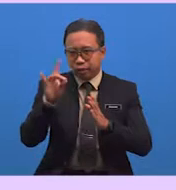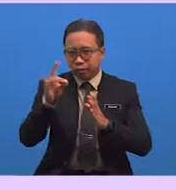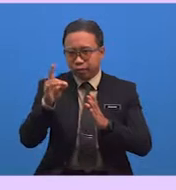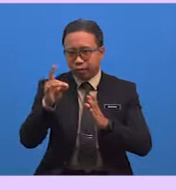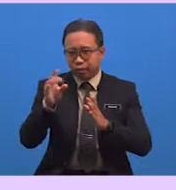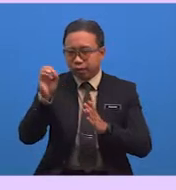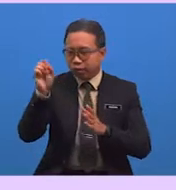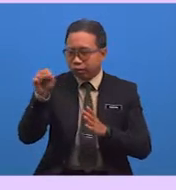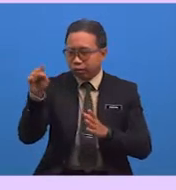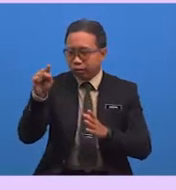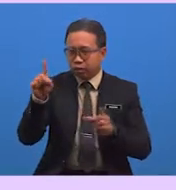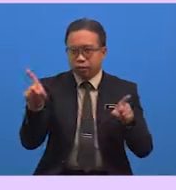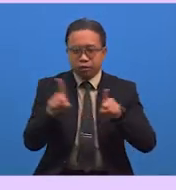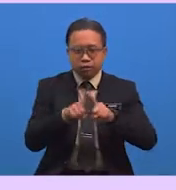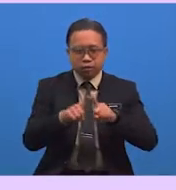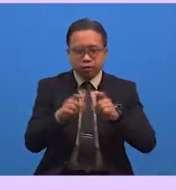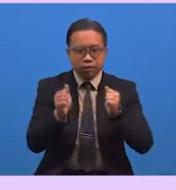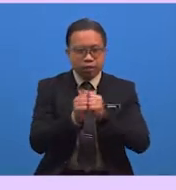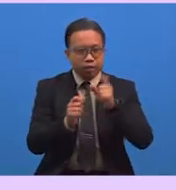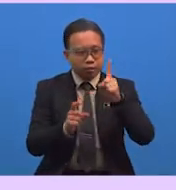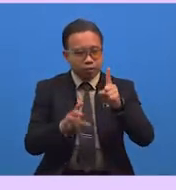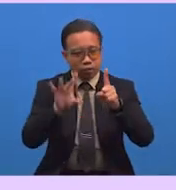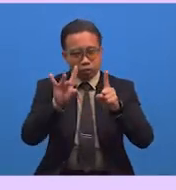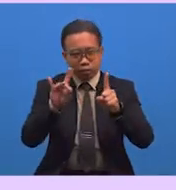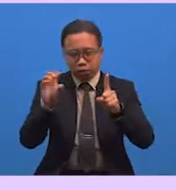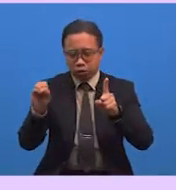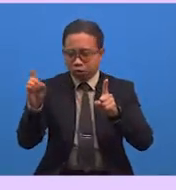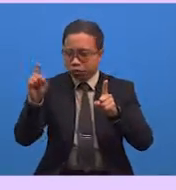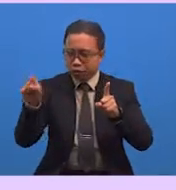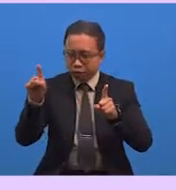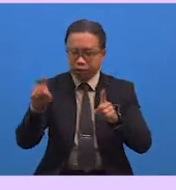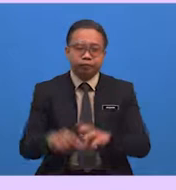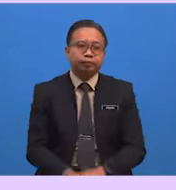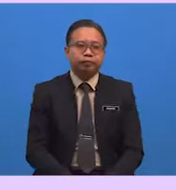18 darjah bersamaan 180 darjah.